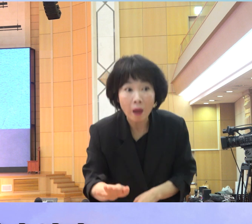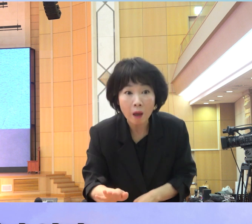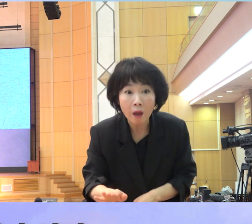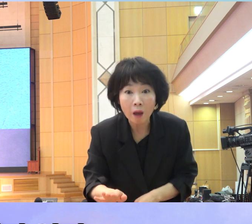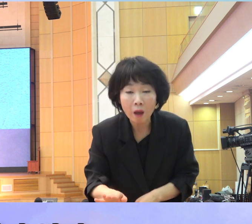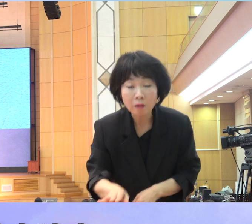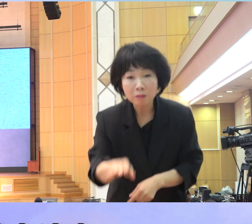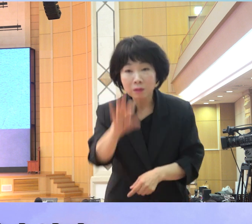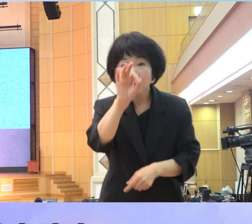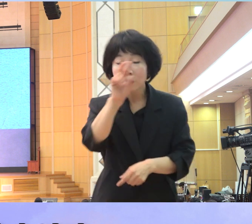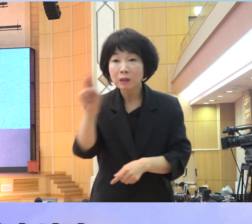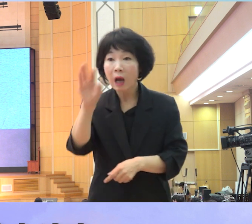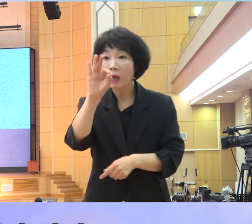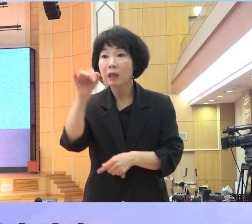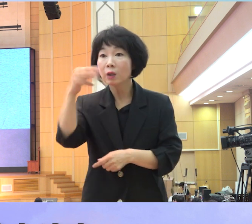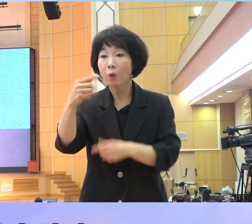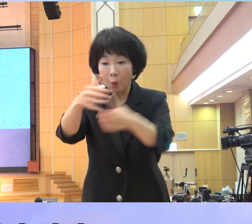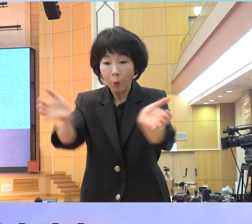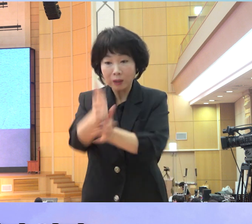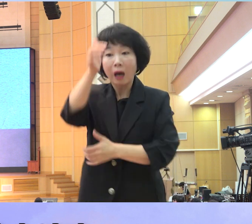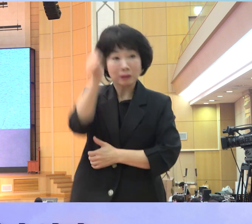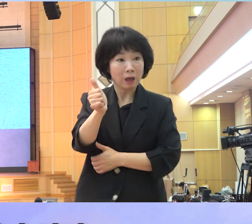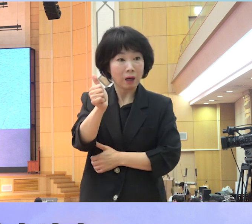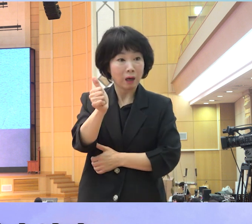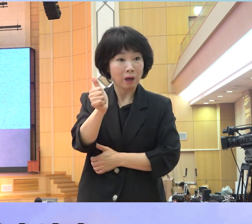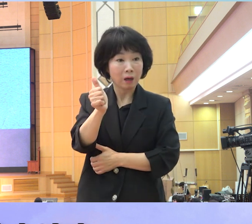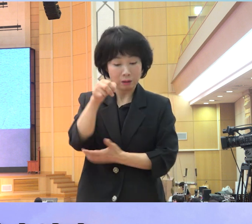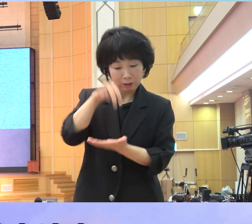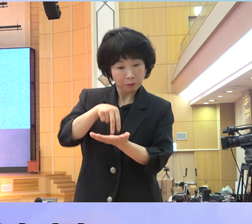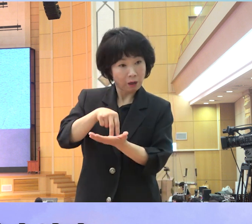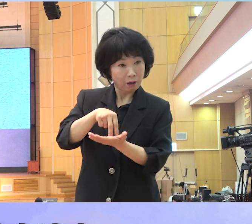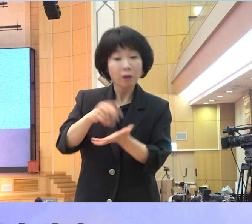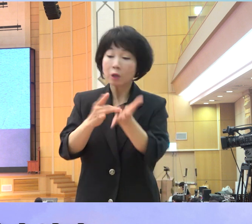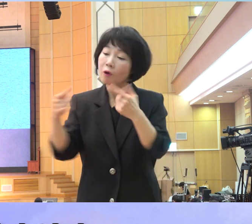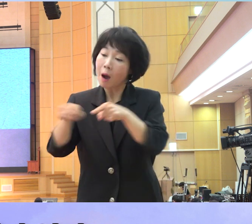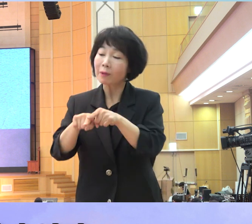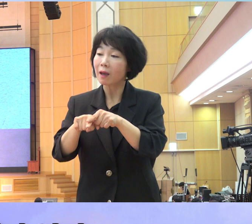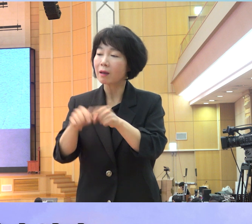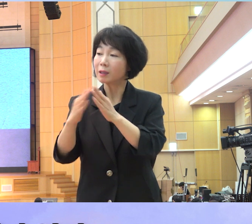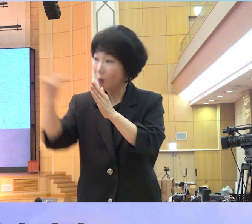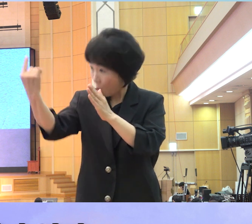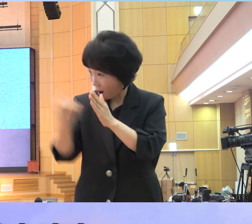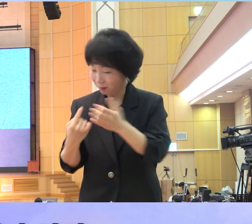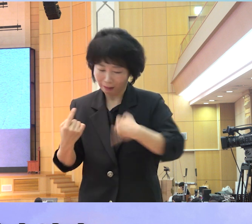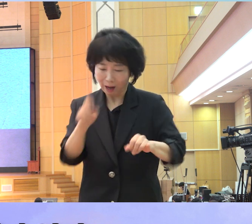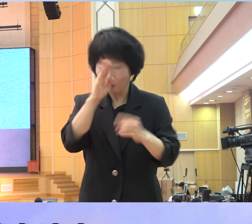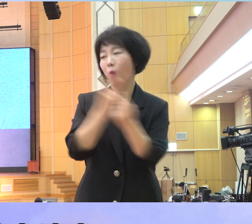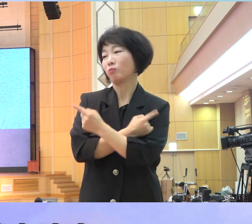한번, 야이로 회당장의 입장에서 한번 바라본다면 얼마나 지금 속이 타겠습니까?